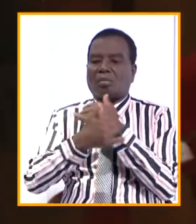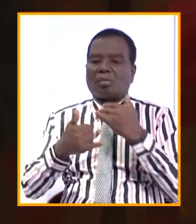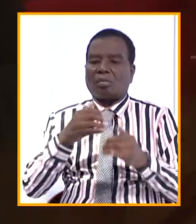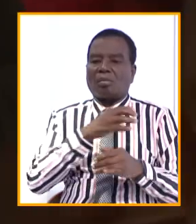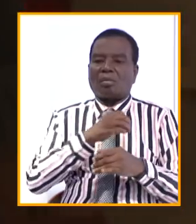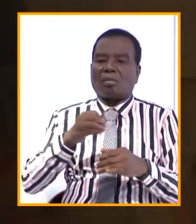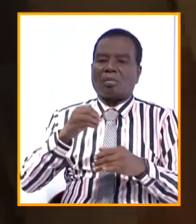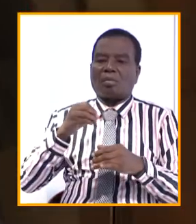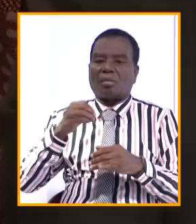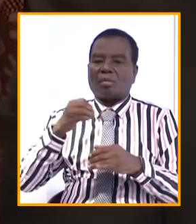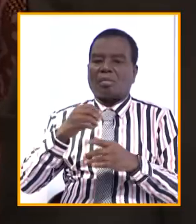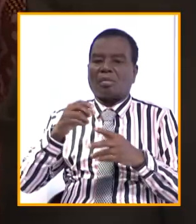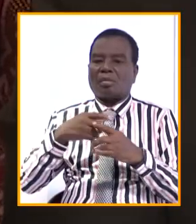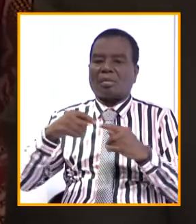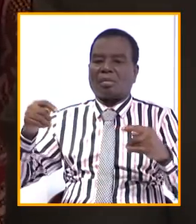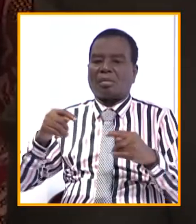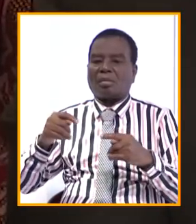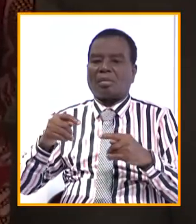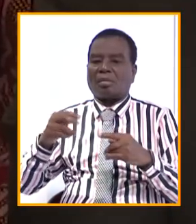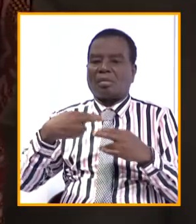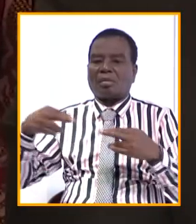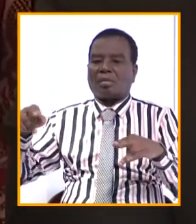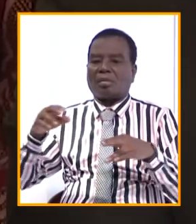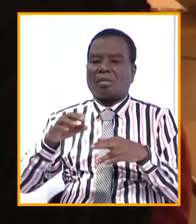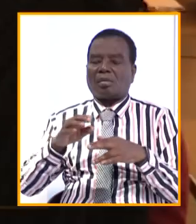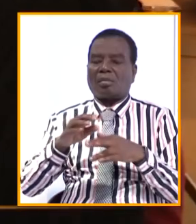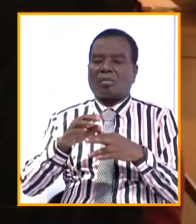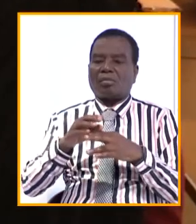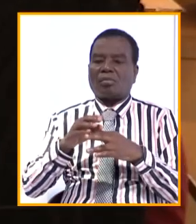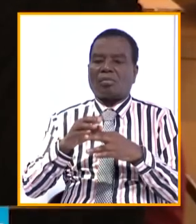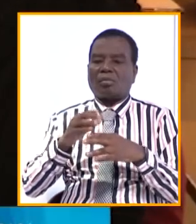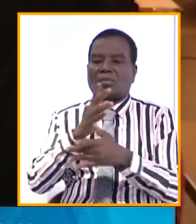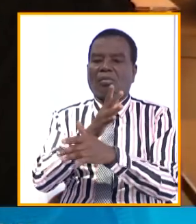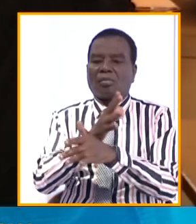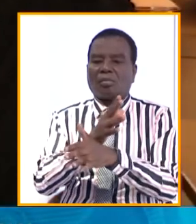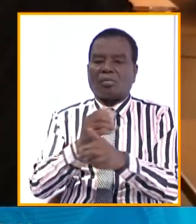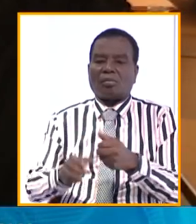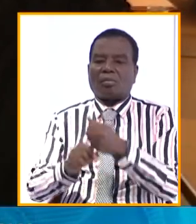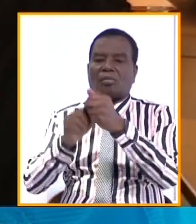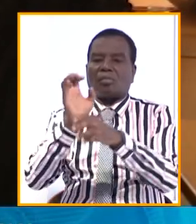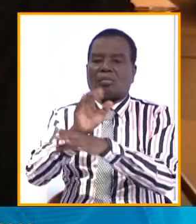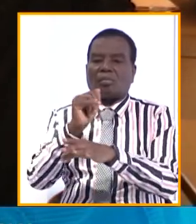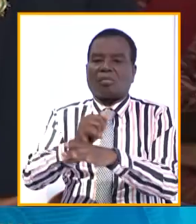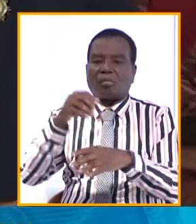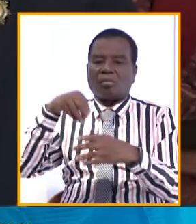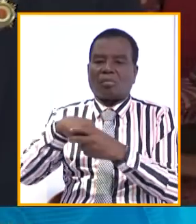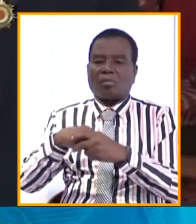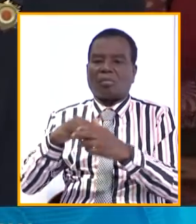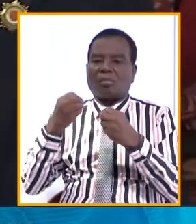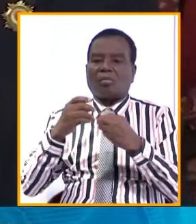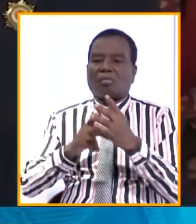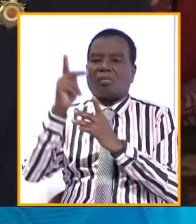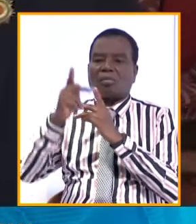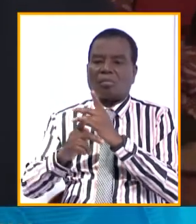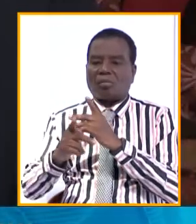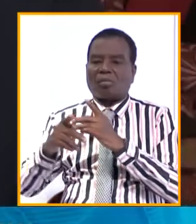déjà d'excellentes relations bilatérales depuis 6 décennies. L'Allemagne soutient la Côte d'Ivoire dans la réalisation de plusieurs